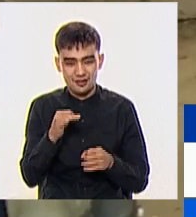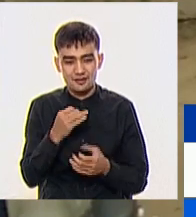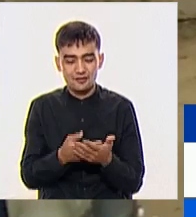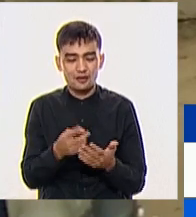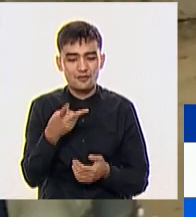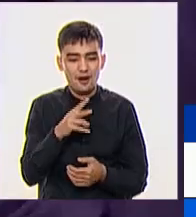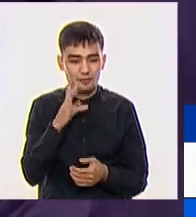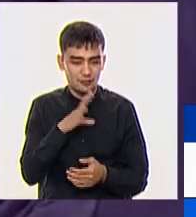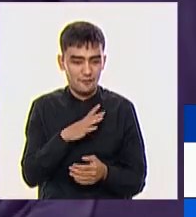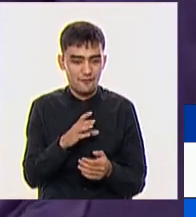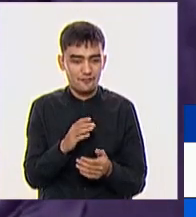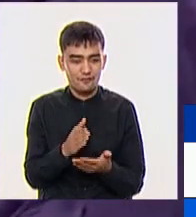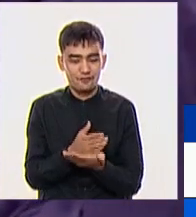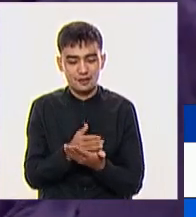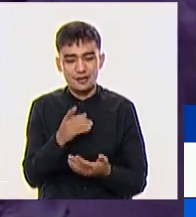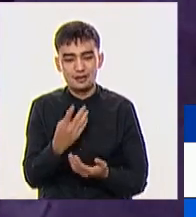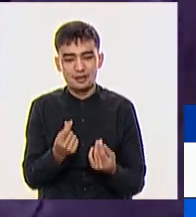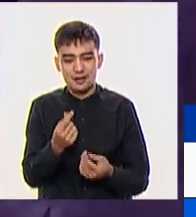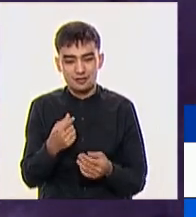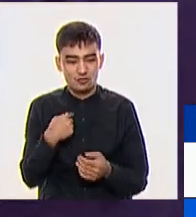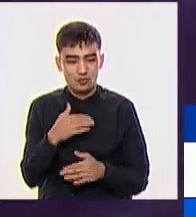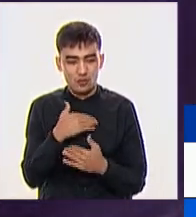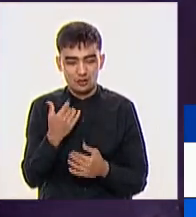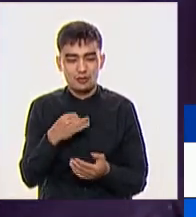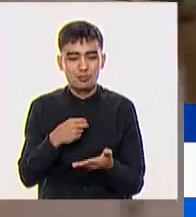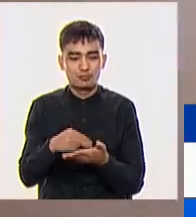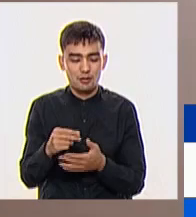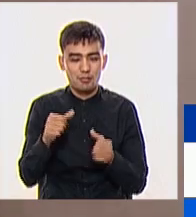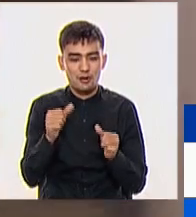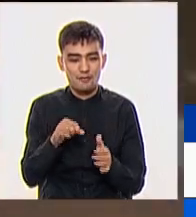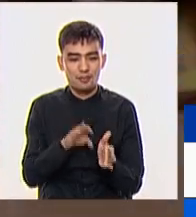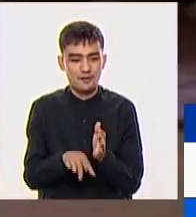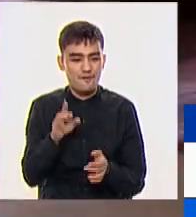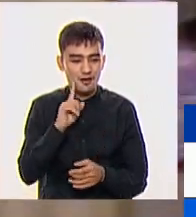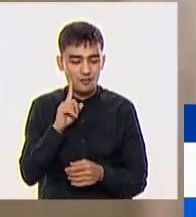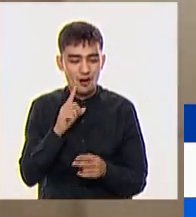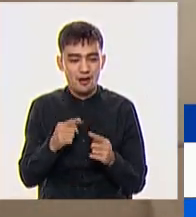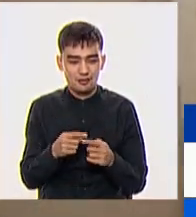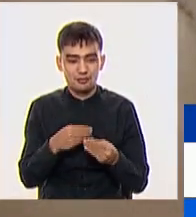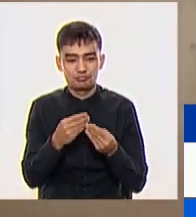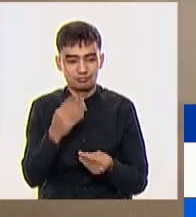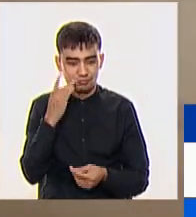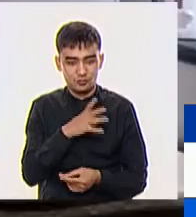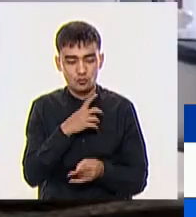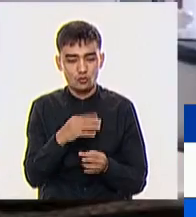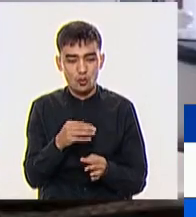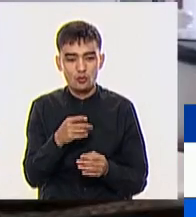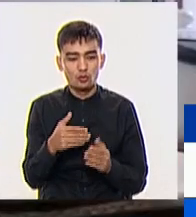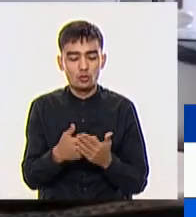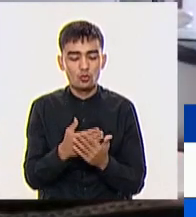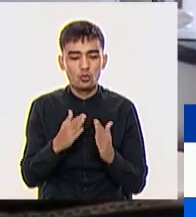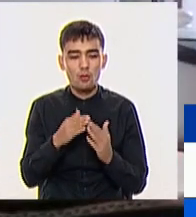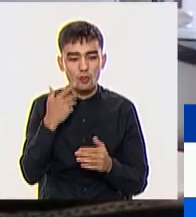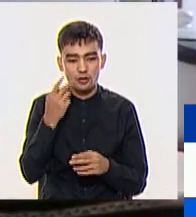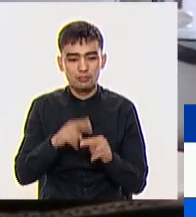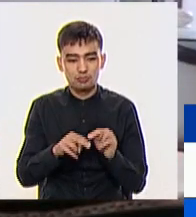ұсыныс жасағандарын айтады. Егер өтемақыға келіспеген жағдайда сатып алу құқығынсыз жалдамалы тұрғын үй беріледі дейді. Бірақ ол үйлердің қашан салынып